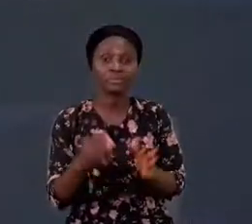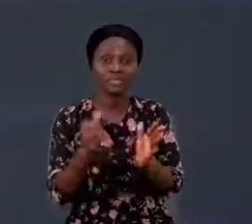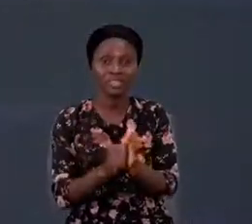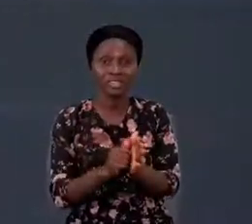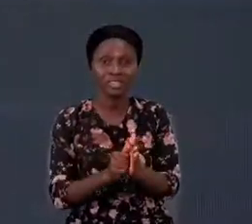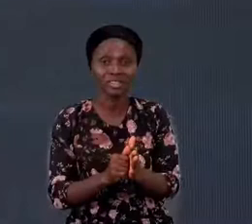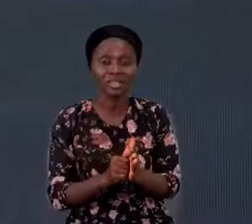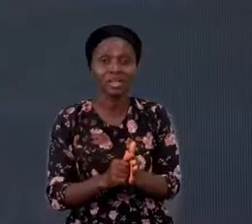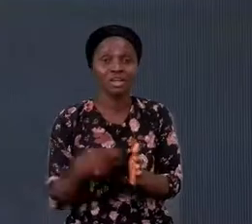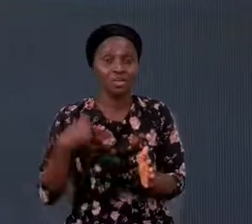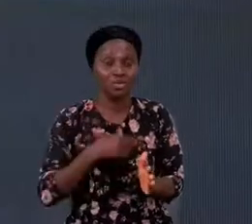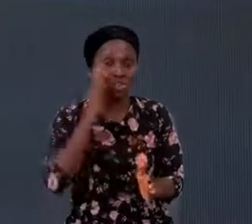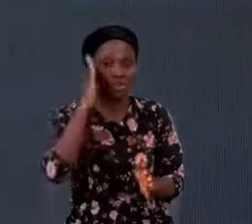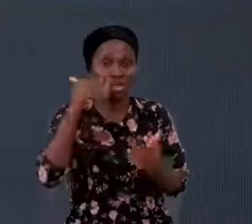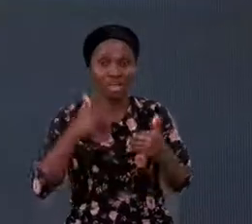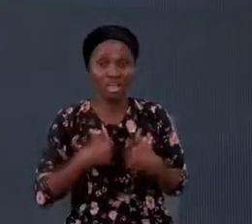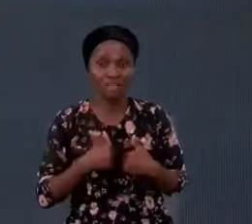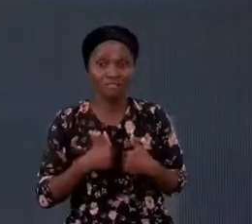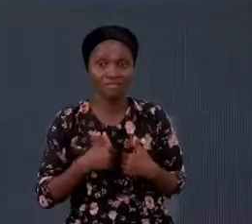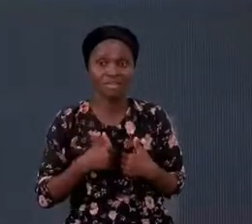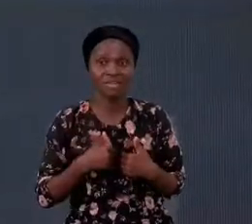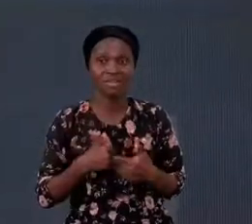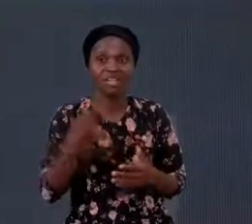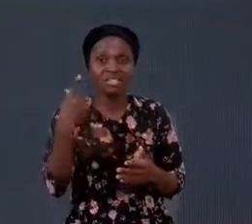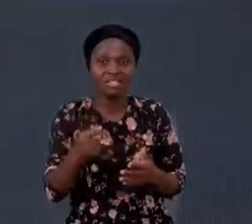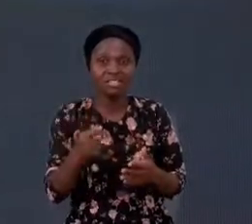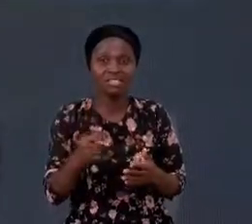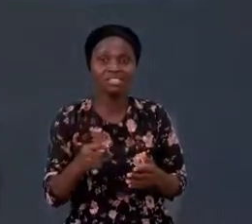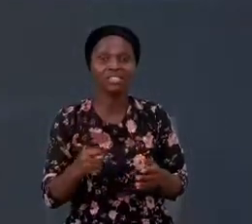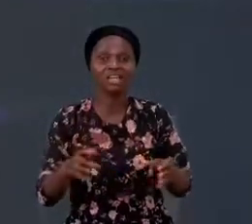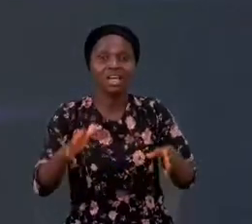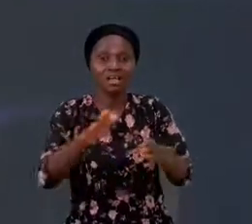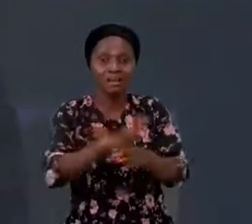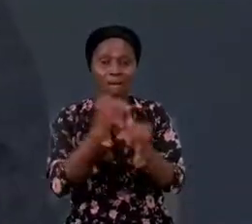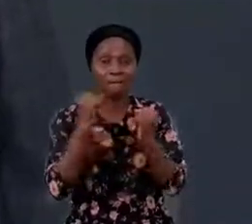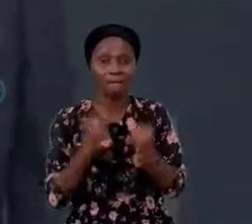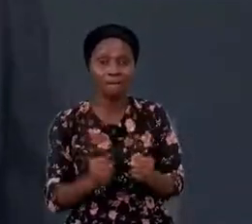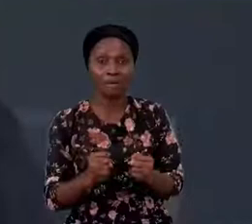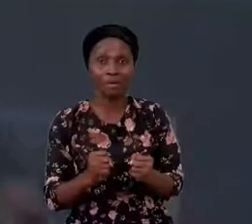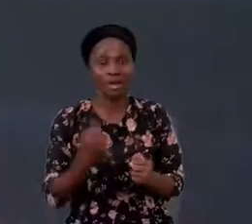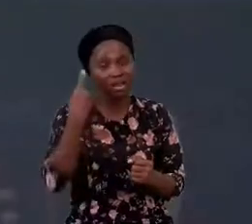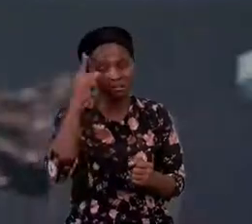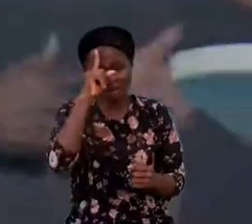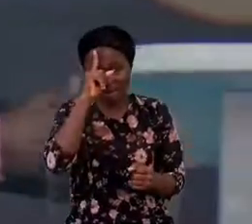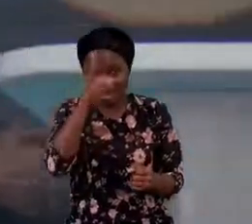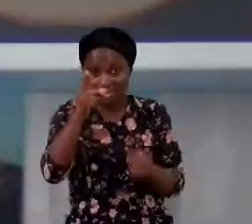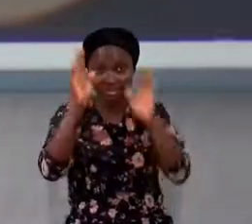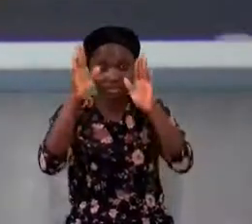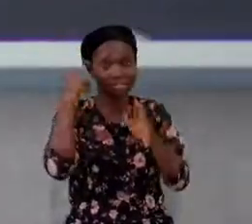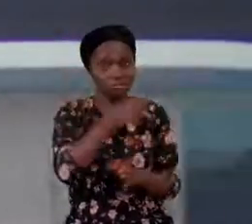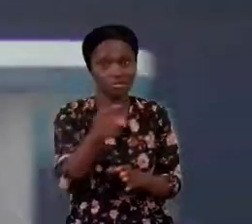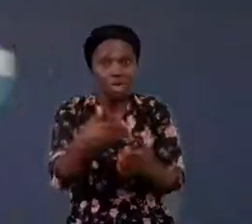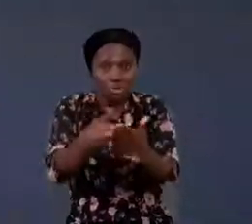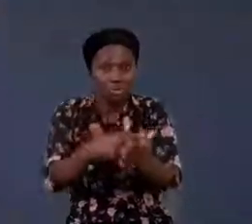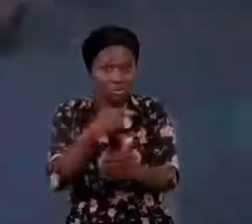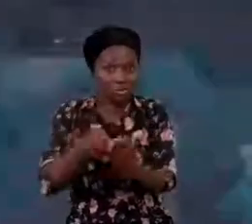l'autonomisation pour l'excellent pour les jeunes. Mais avant ce samedi, nous nous sommes préparés. Toutes les choses que nous allons faire, que